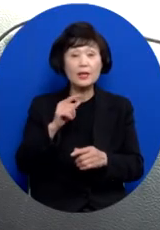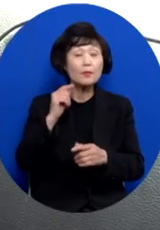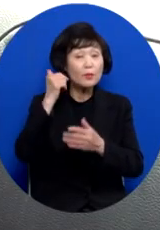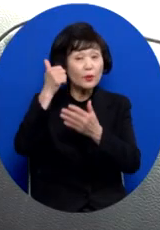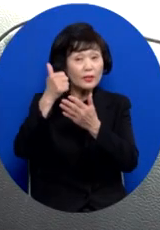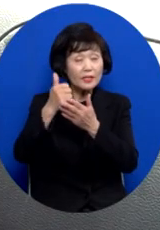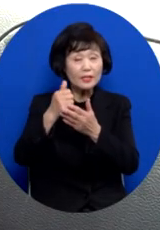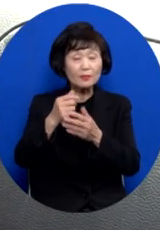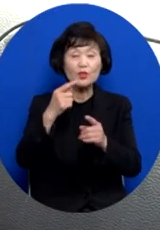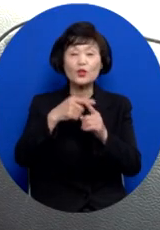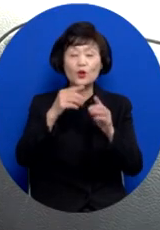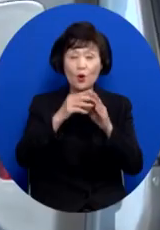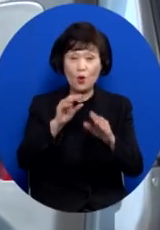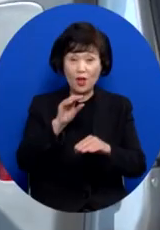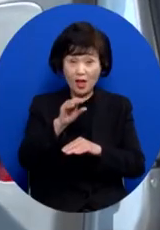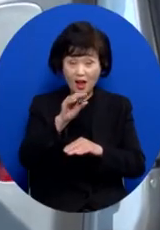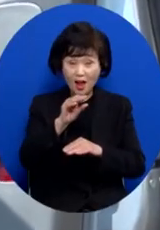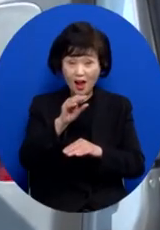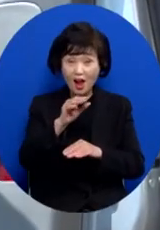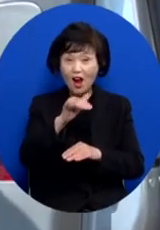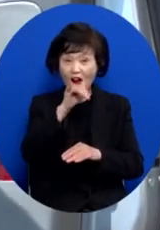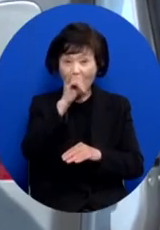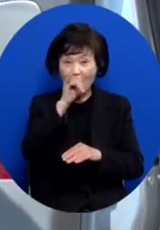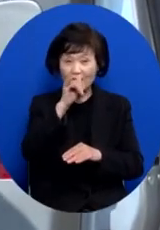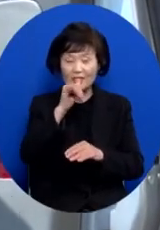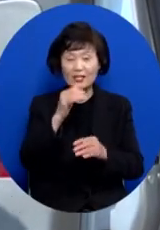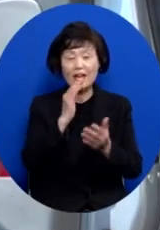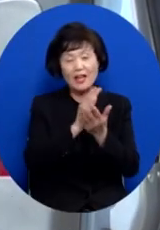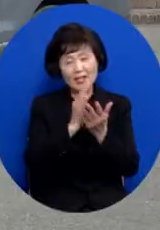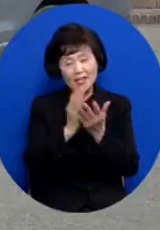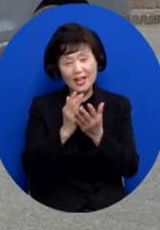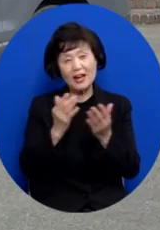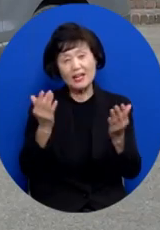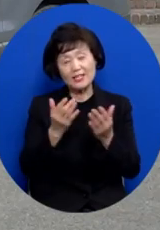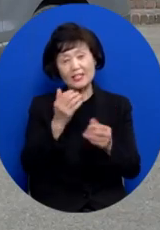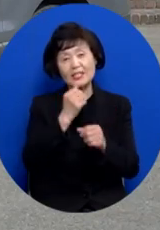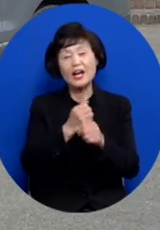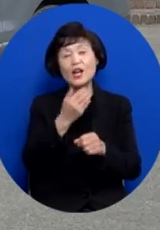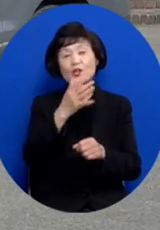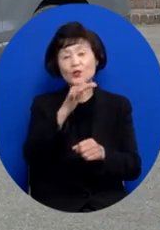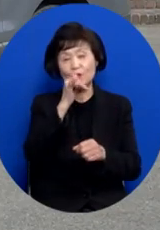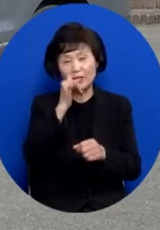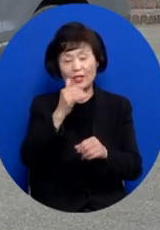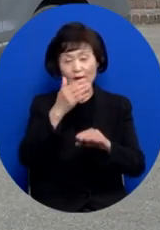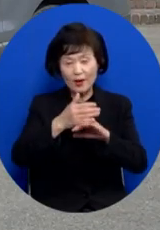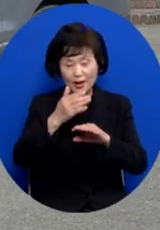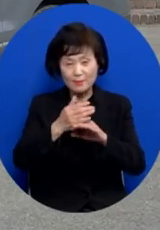교회 차량이 생겨 전교인 수련회 등 다양한 사역을 할 수 있게 됐다며 감사 인사를 전했습니다.